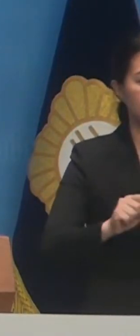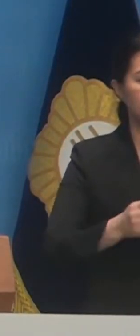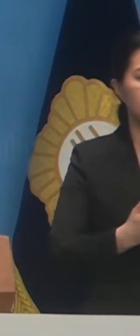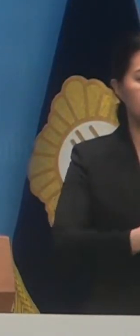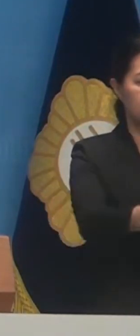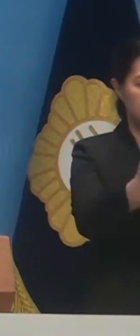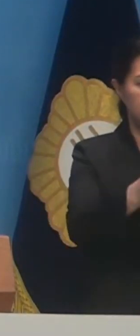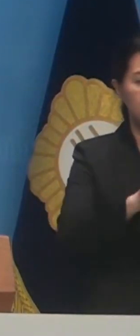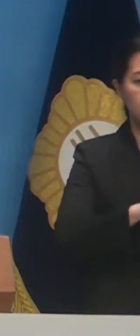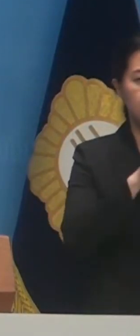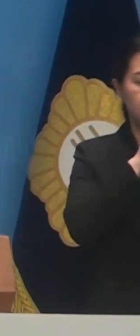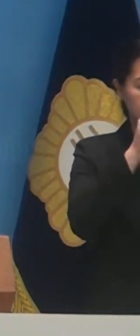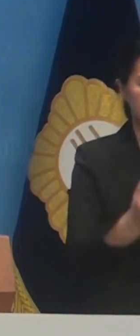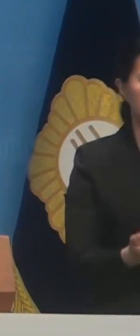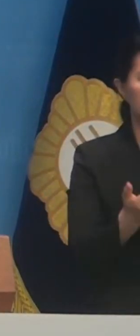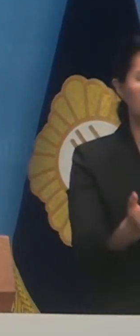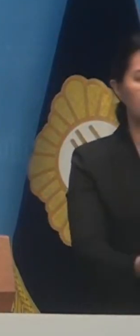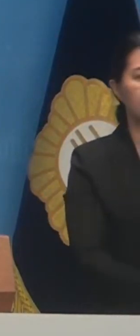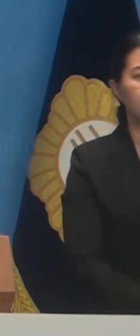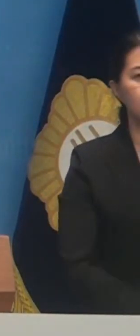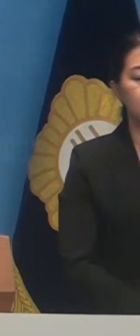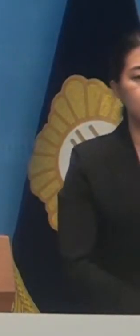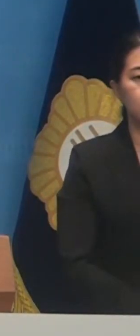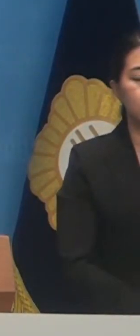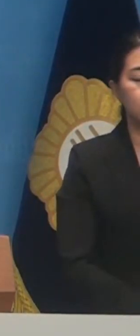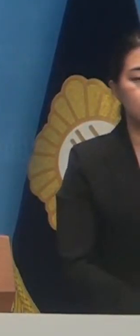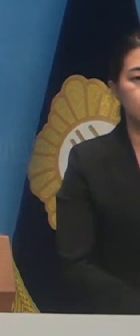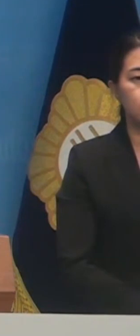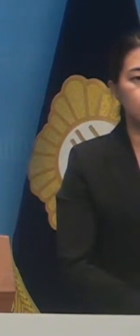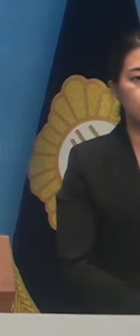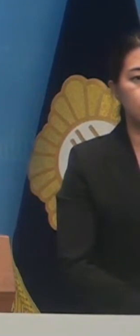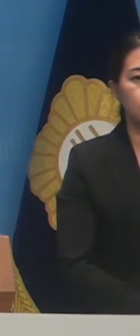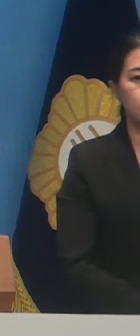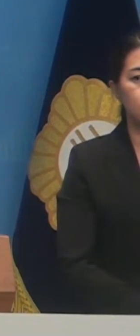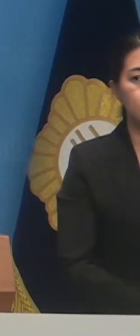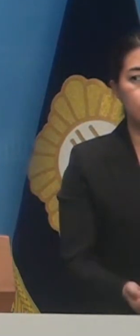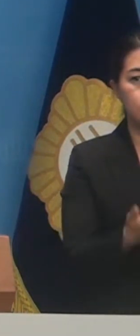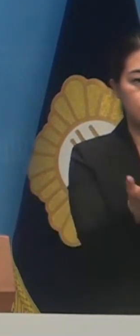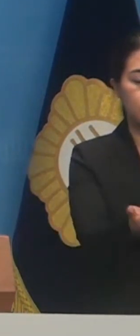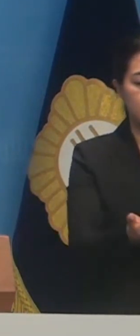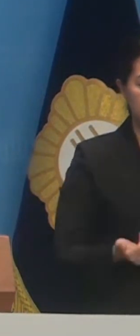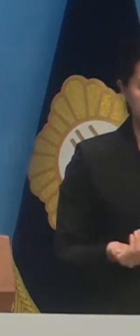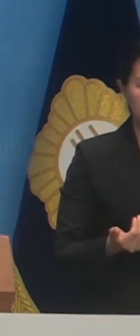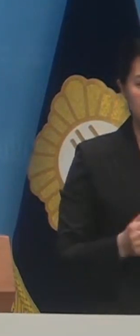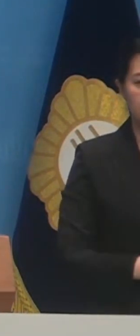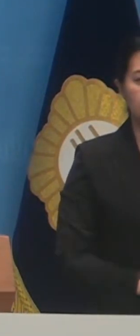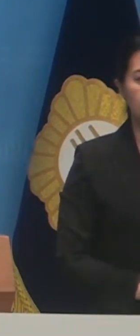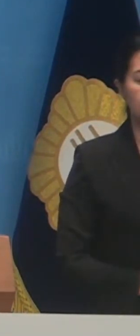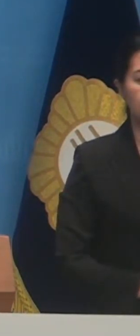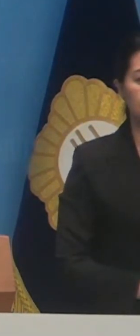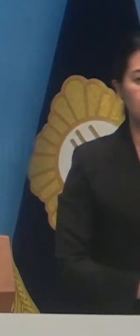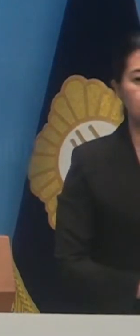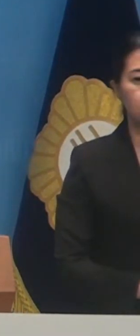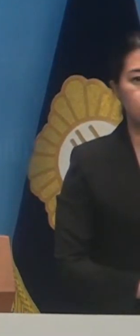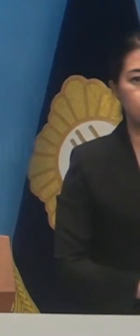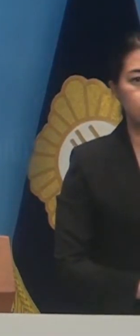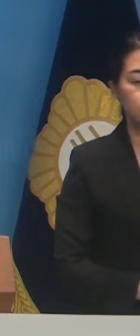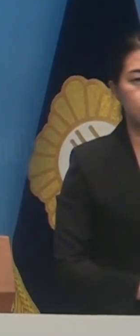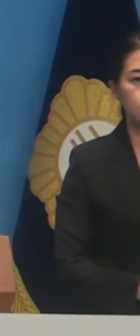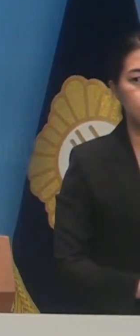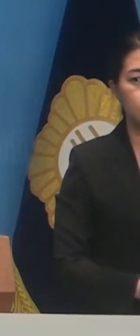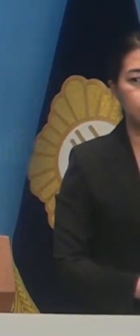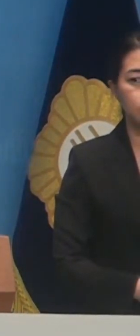진행 경과보고가 있겠는데요. 경과보고를 드리기에 앞서 간략하게